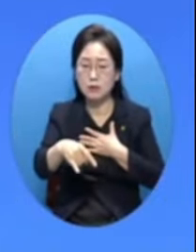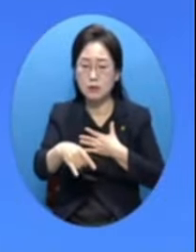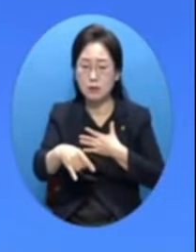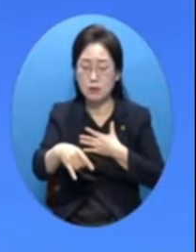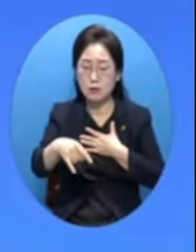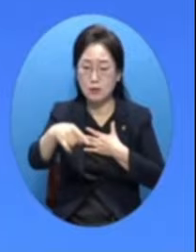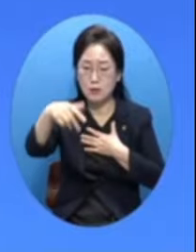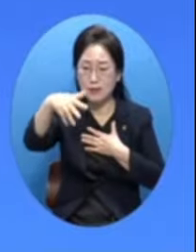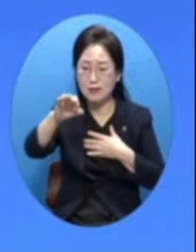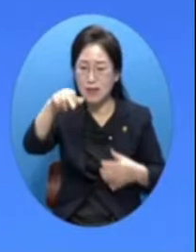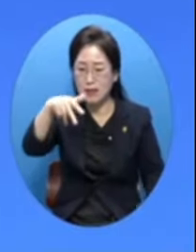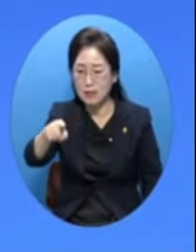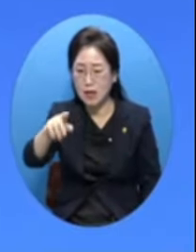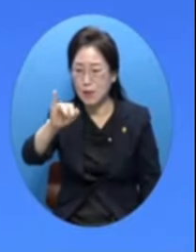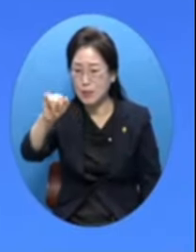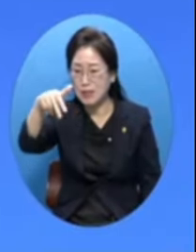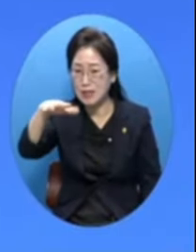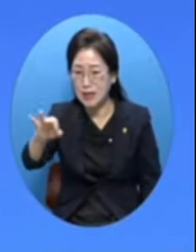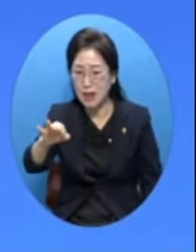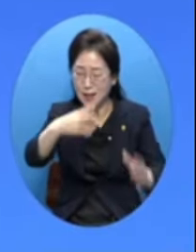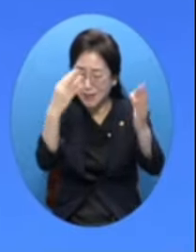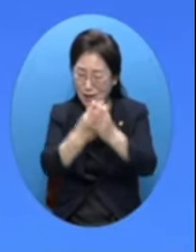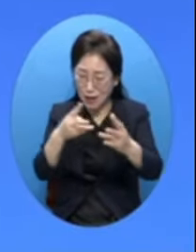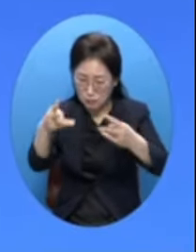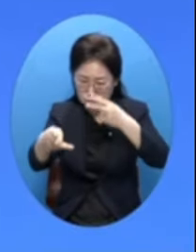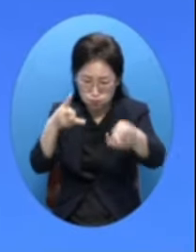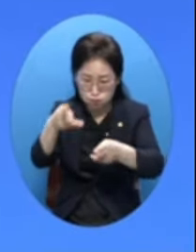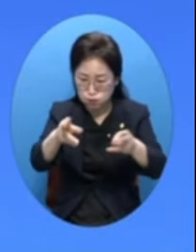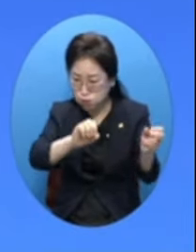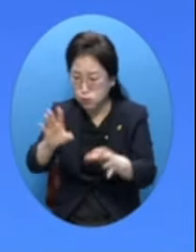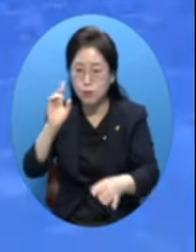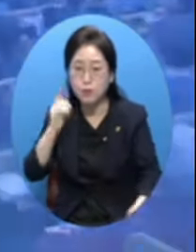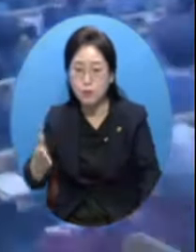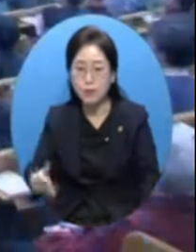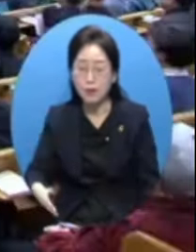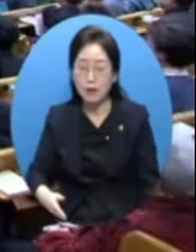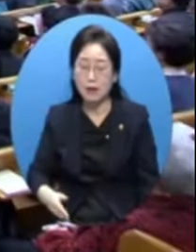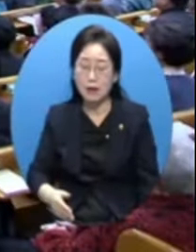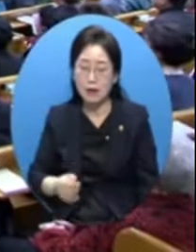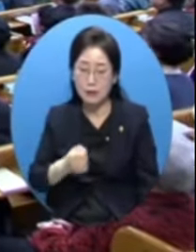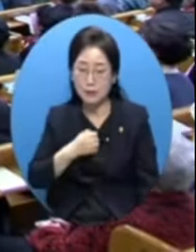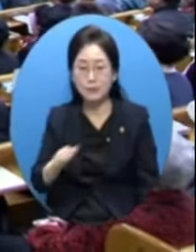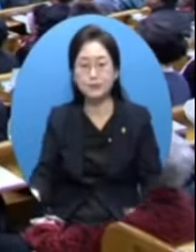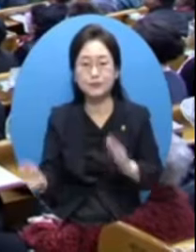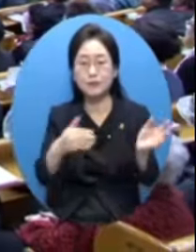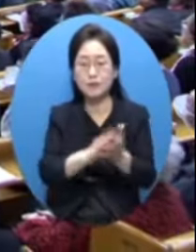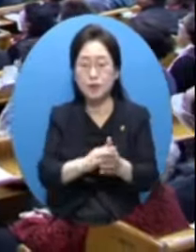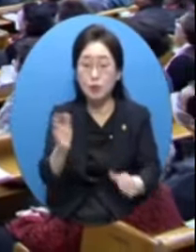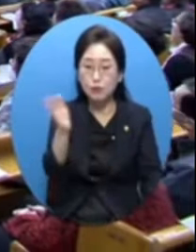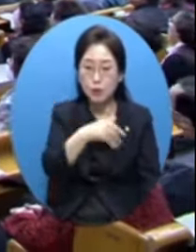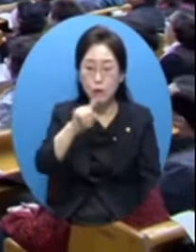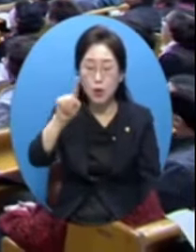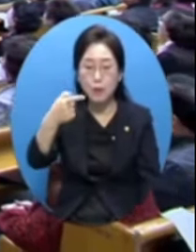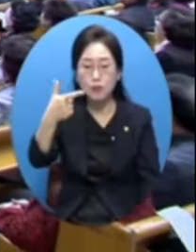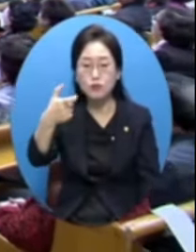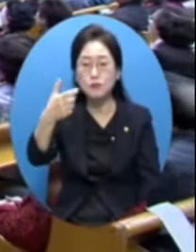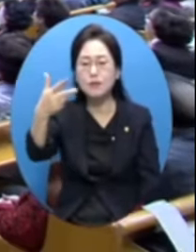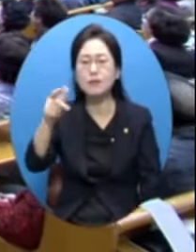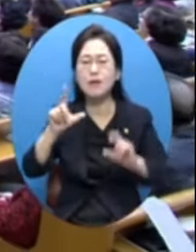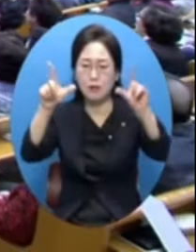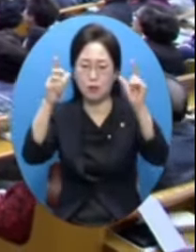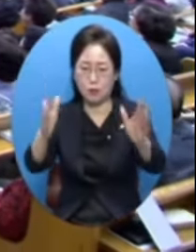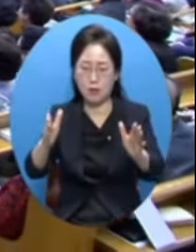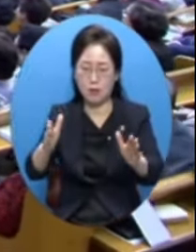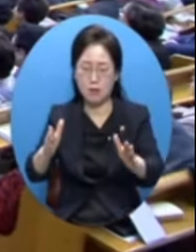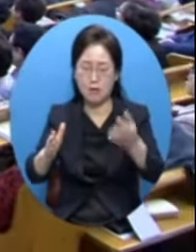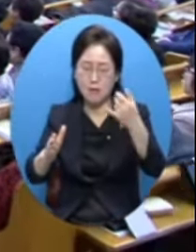창자, 비장까지 다 잘라내고 그랬는지 모르겠습니다. 그런데 그날부터 167일 동안 끊임없이 육체